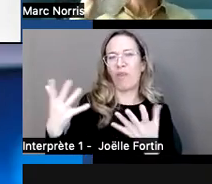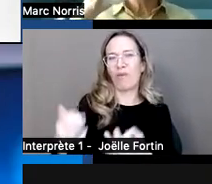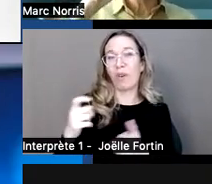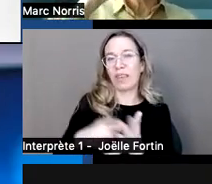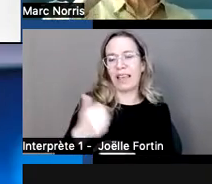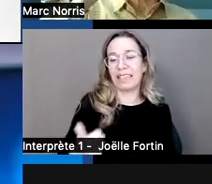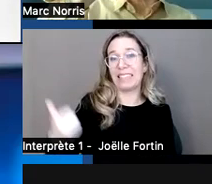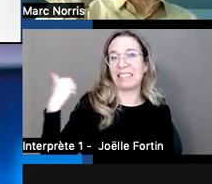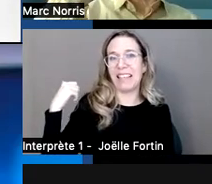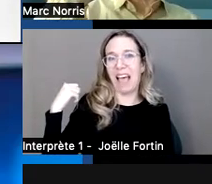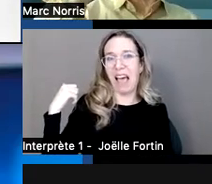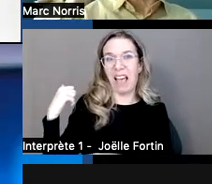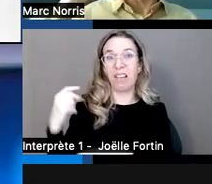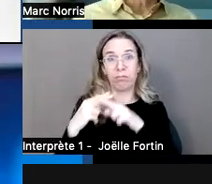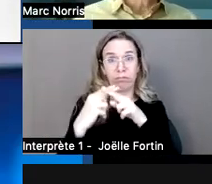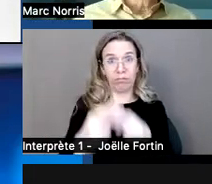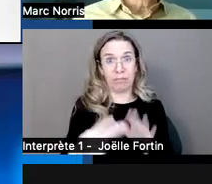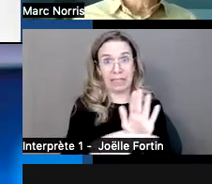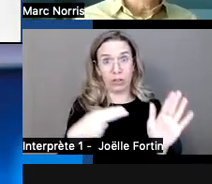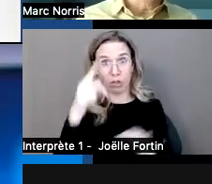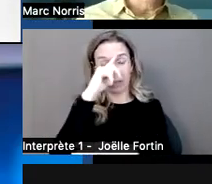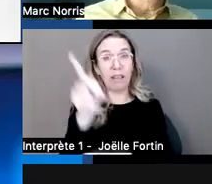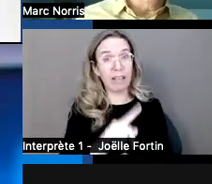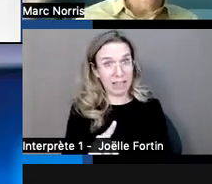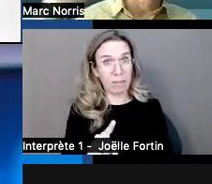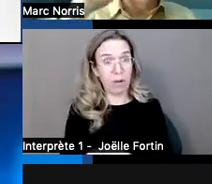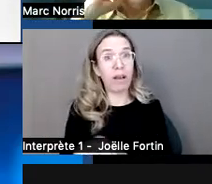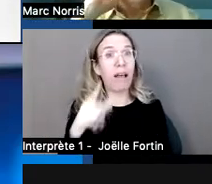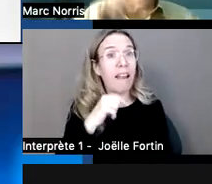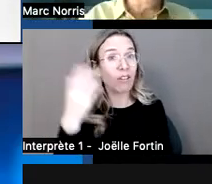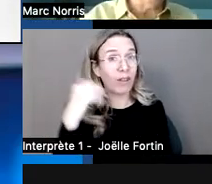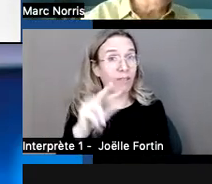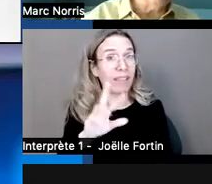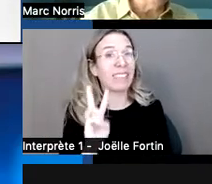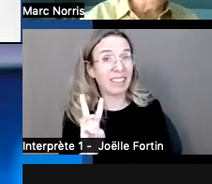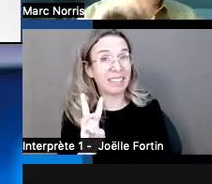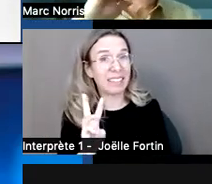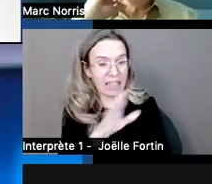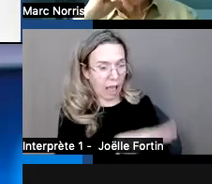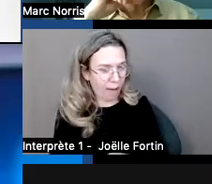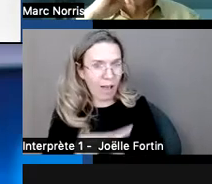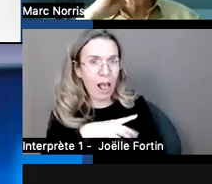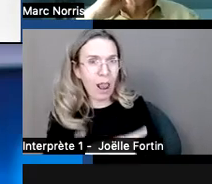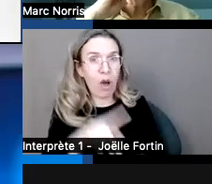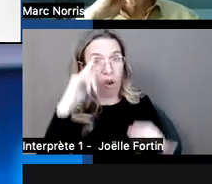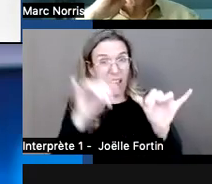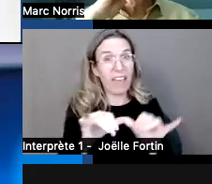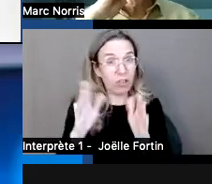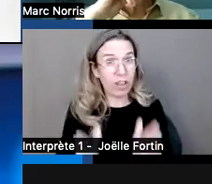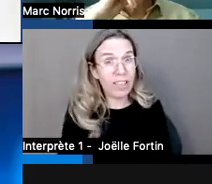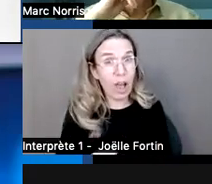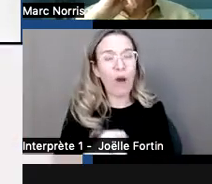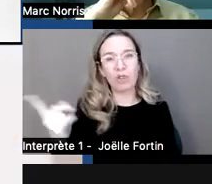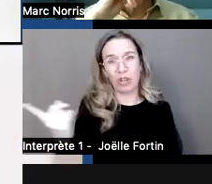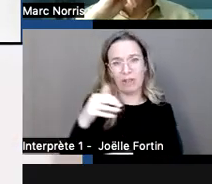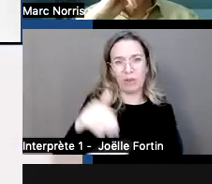elle a reçu ce diagnostic d'Alzheimer. Elle n'avait que 36 ans, mère de famille, ingénieure. C'est mon invitée ce